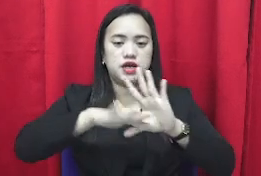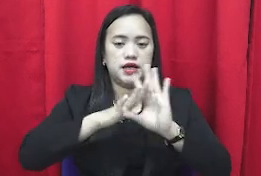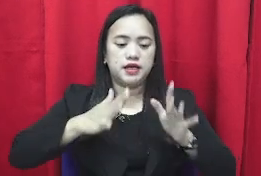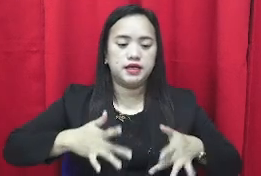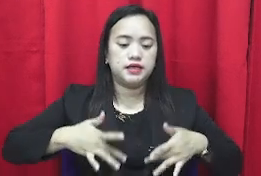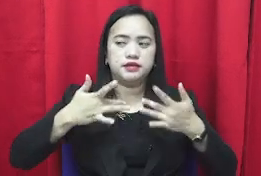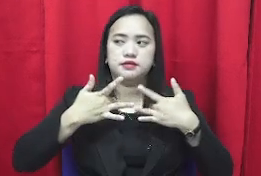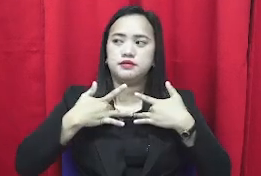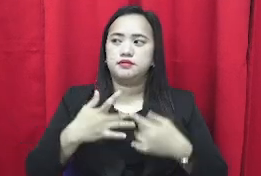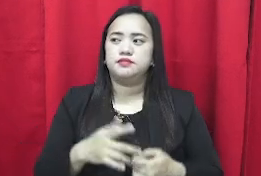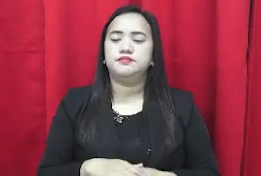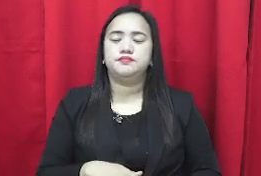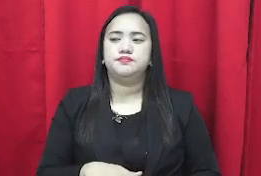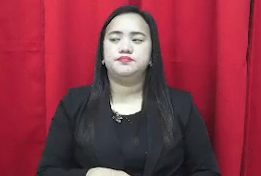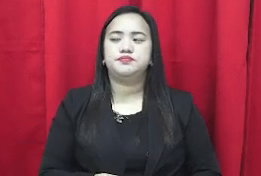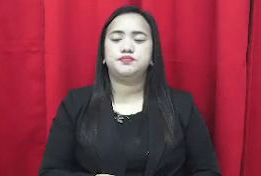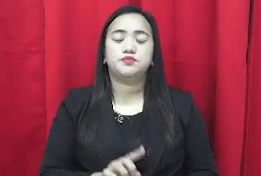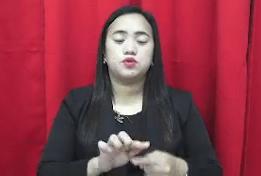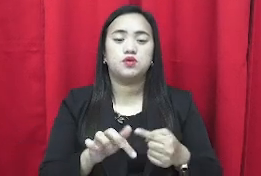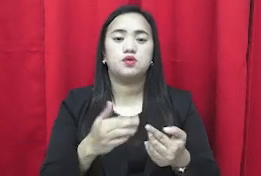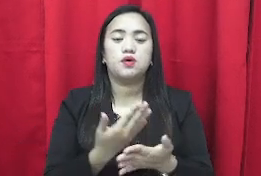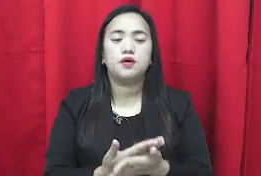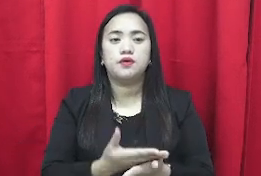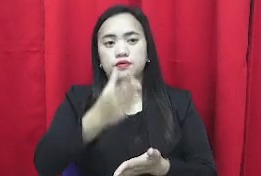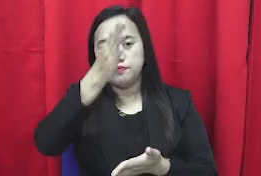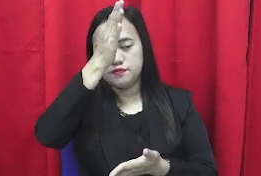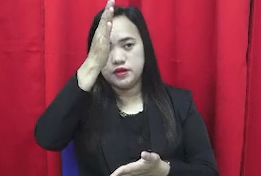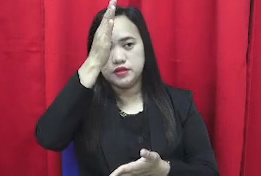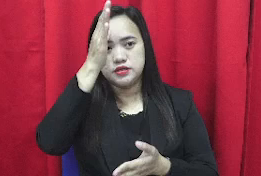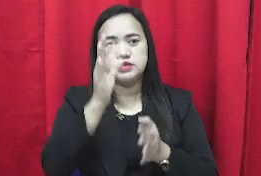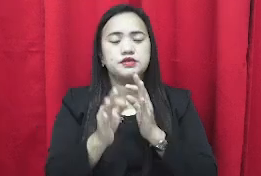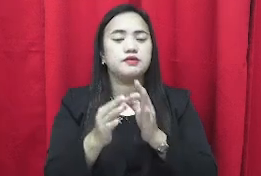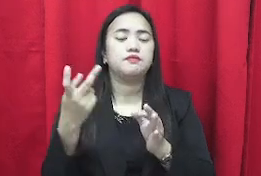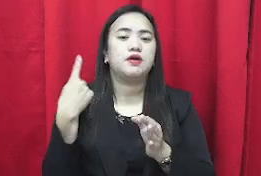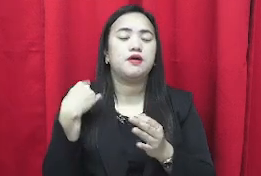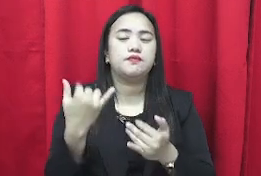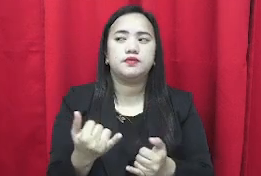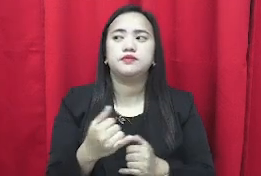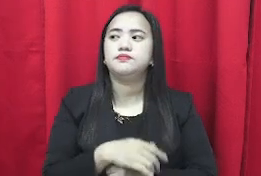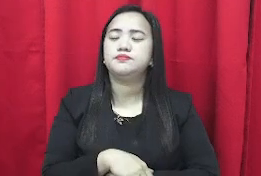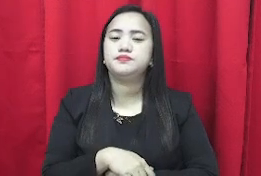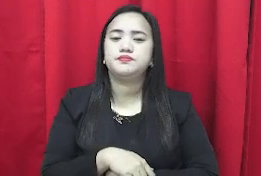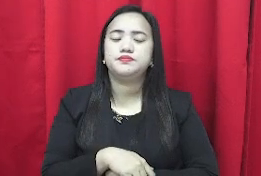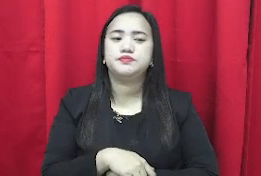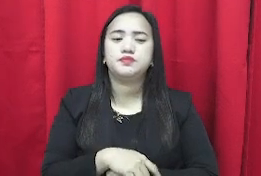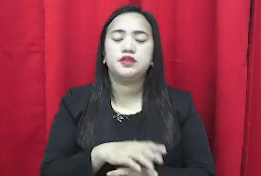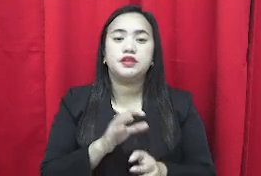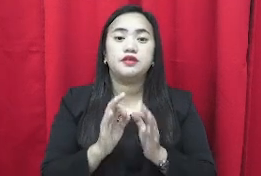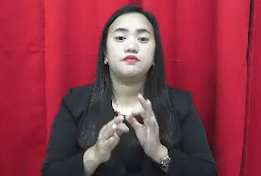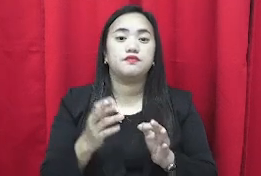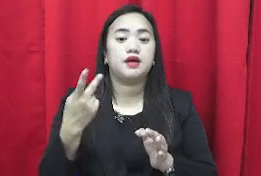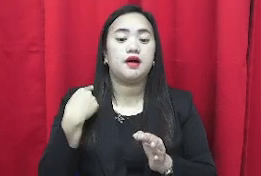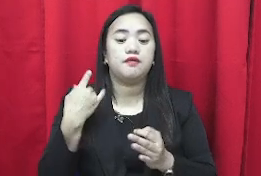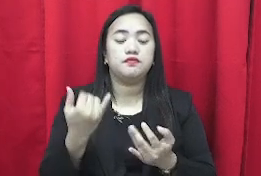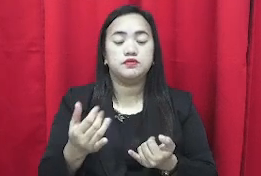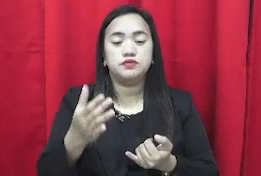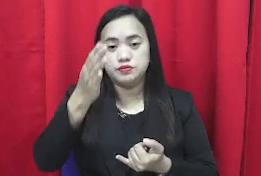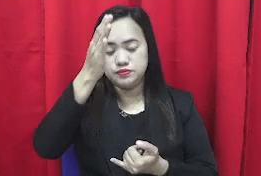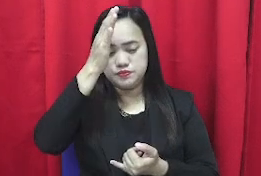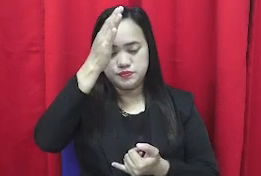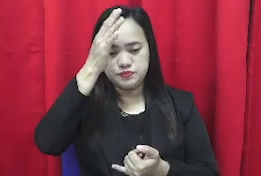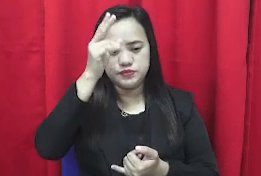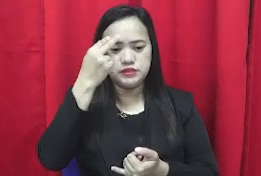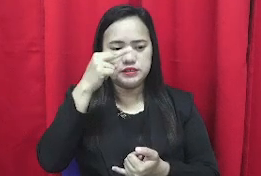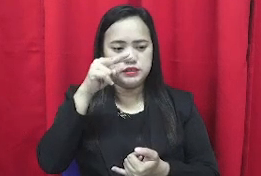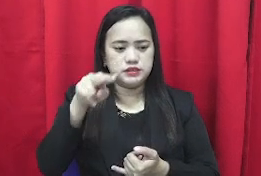see o Sabi ko nga po sa inyo para sa ating mga tatay Kung meron man ako inuulit ko po kung meron man sa atin na dapat na makitaan